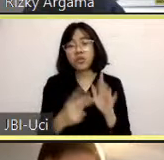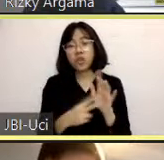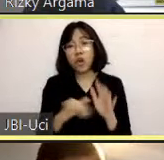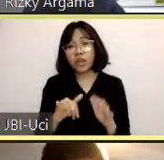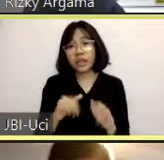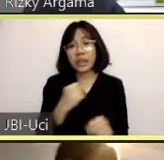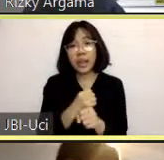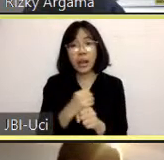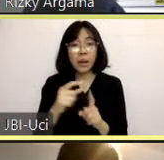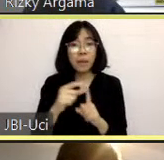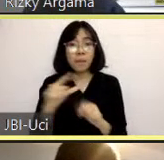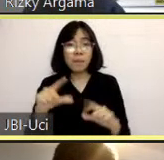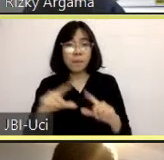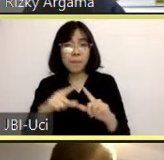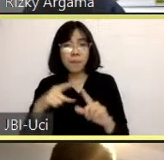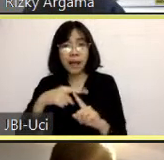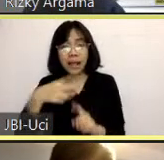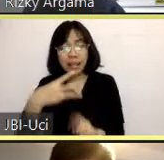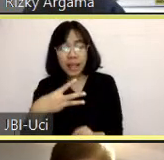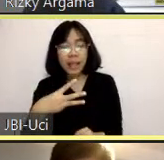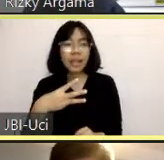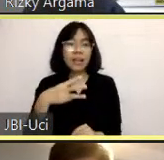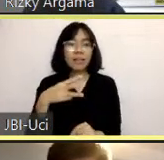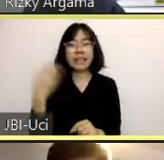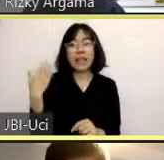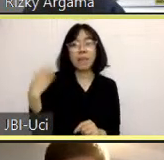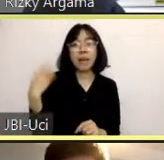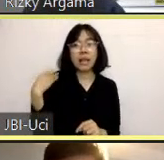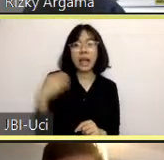Menkominfo, mengatakan di